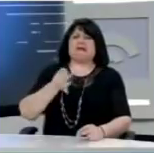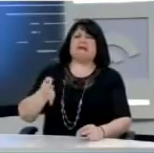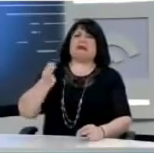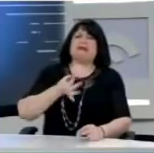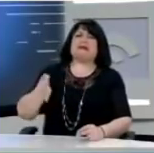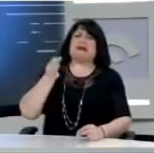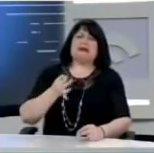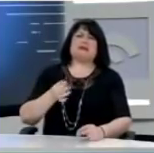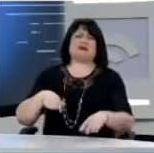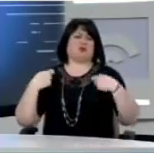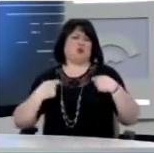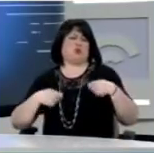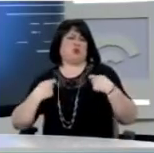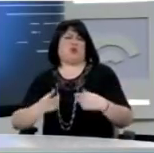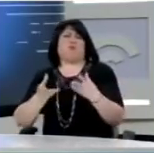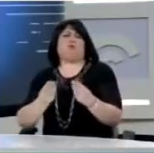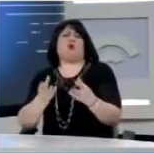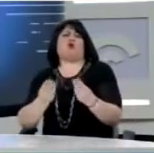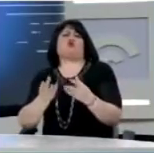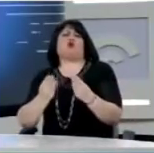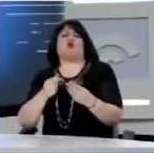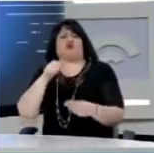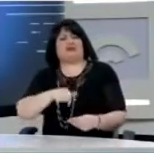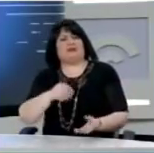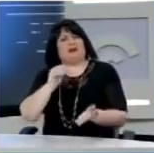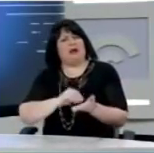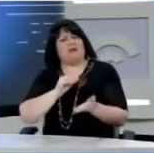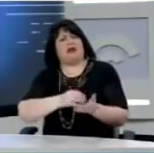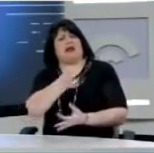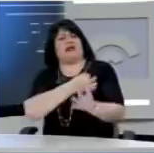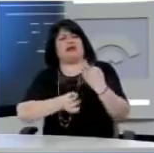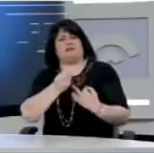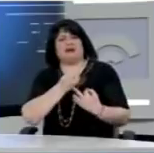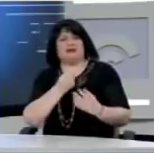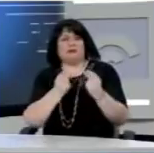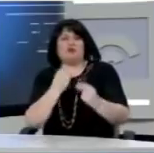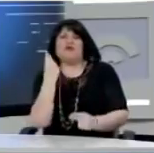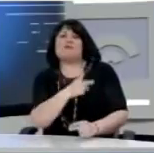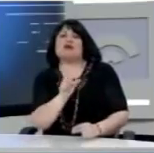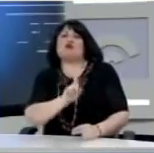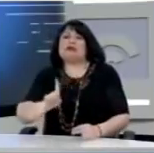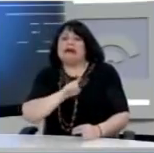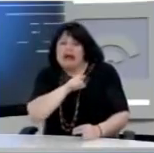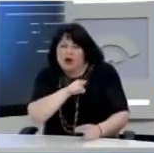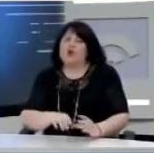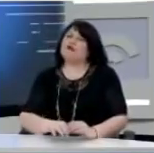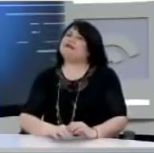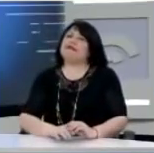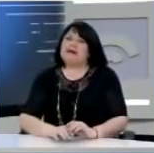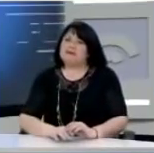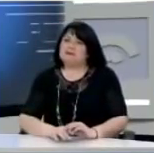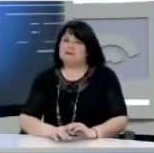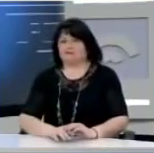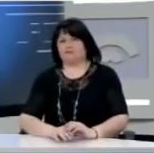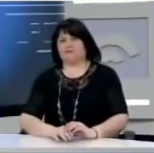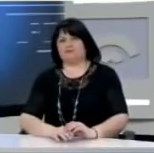για τις ελίτ και τους πολλούς, τις ελίτ και τους πολλούς και σήμερα ξανά. Το πρόβλημά σας, κύριε Μητσοτάκη, δεν είναι